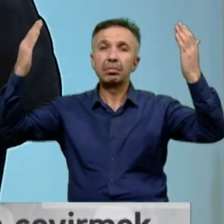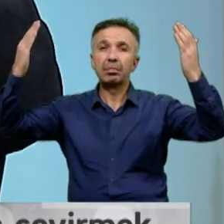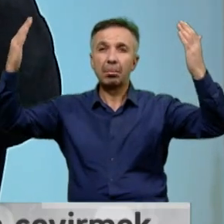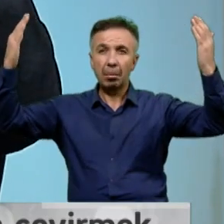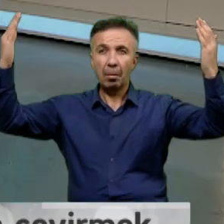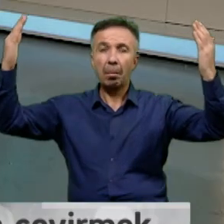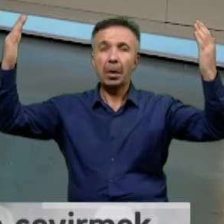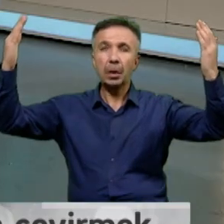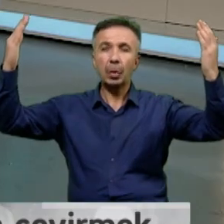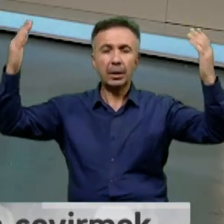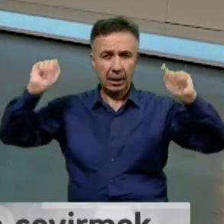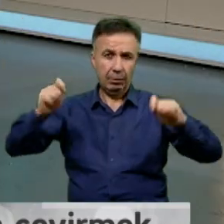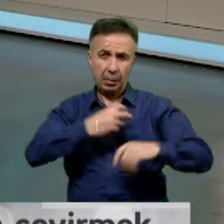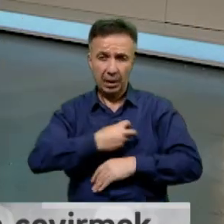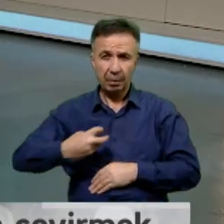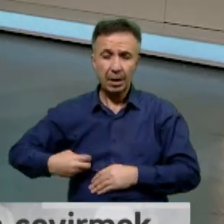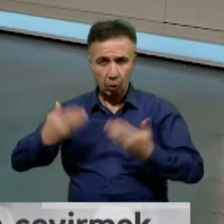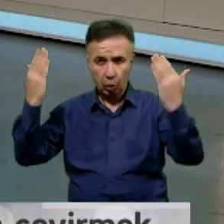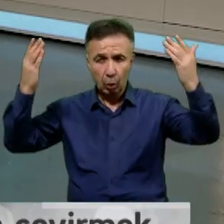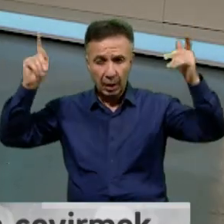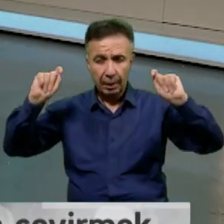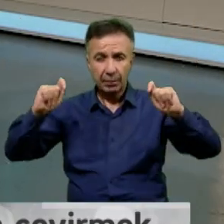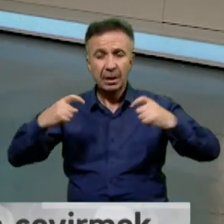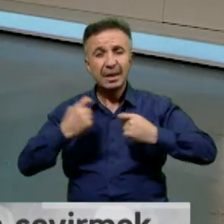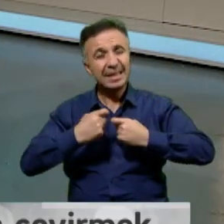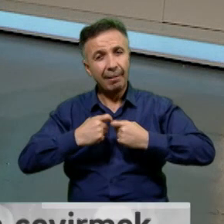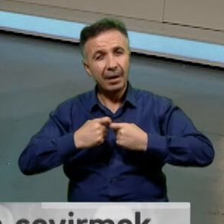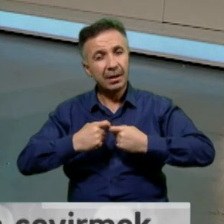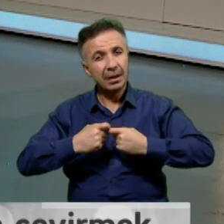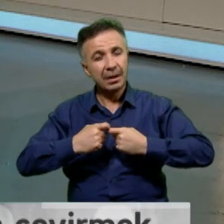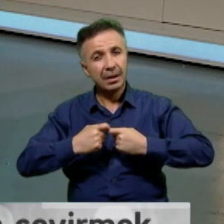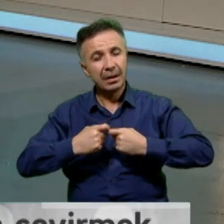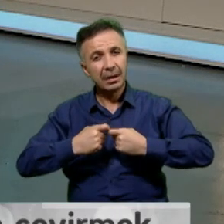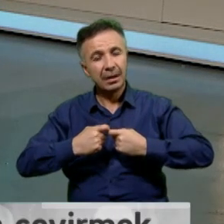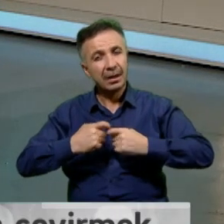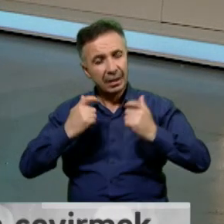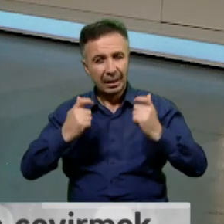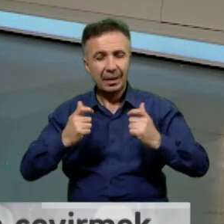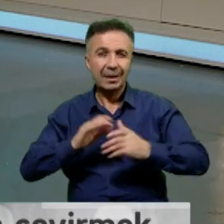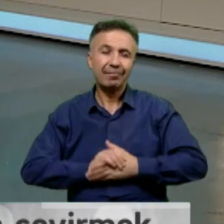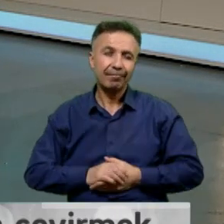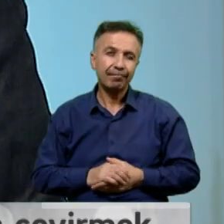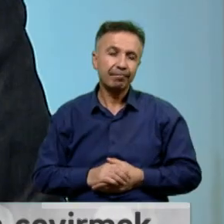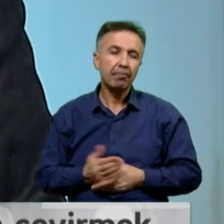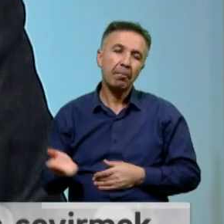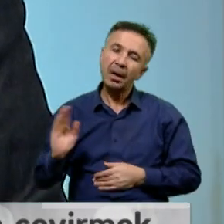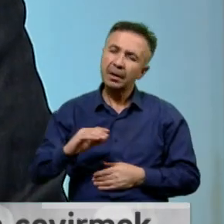böyle duası var. Nerede? Savaş meydanında böyle duaları oluyor. Peki